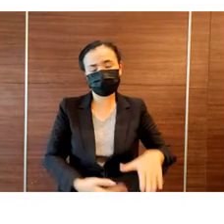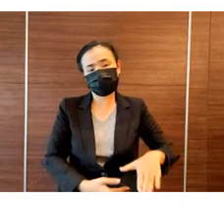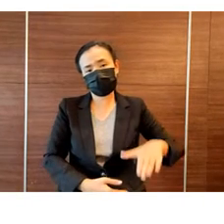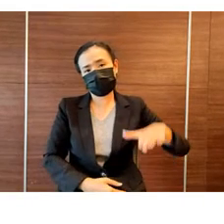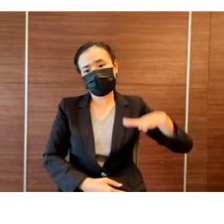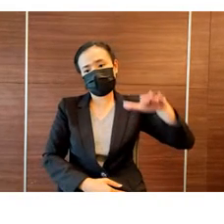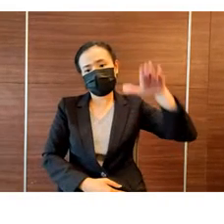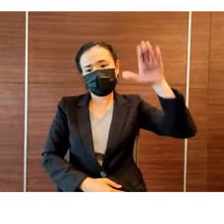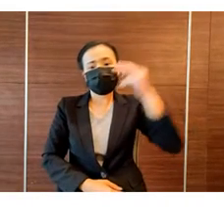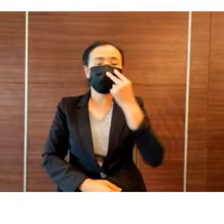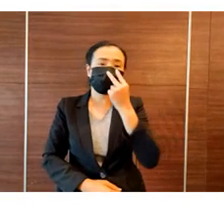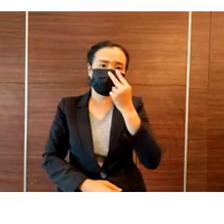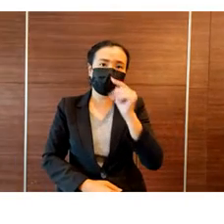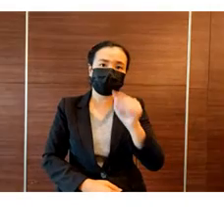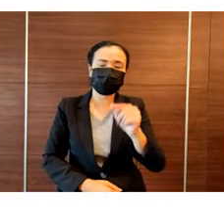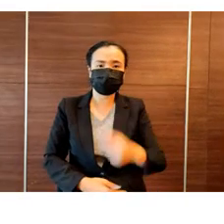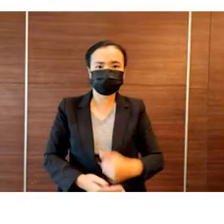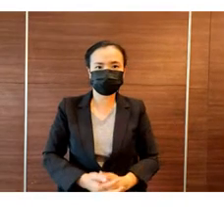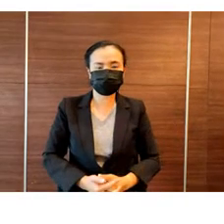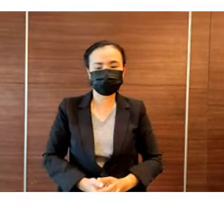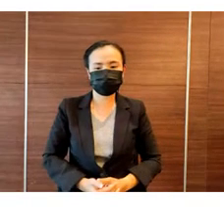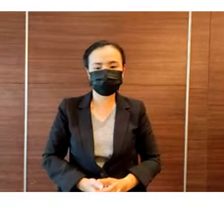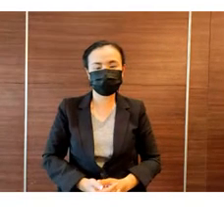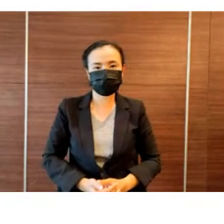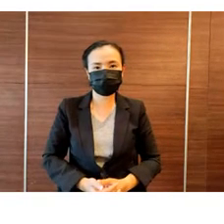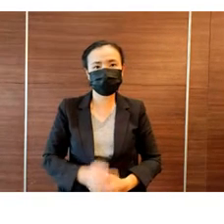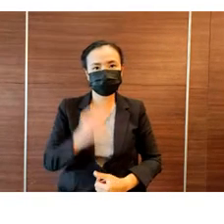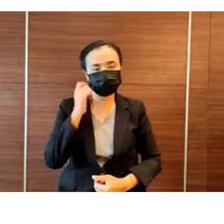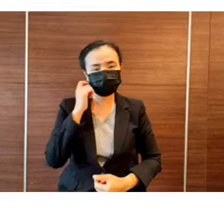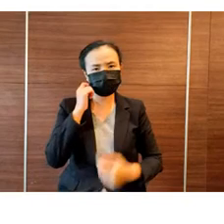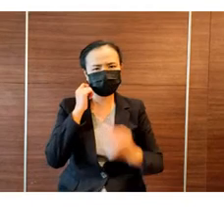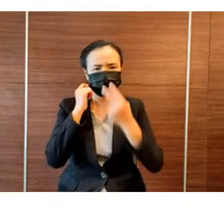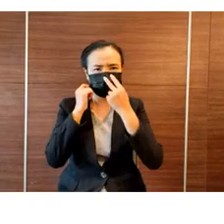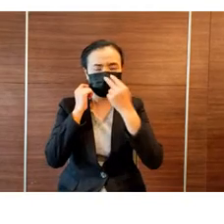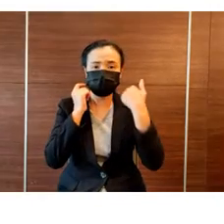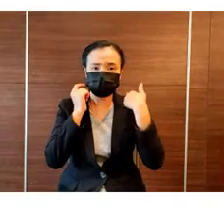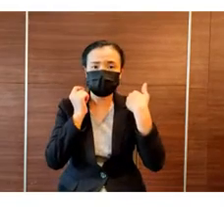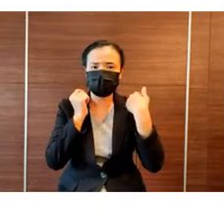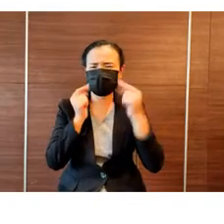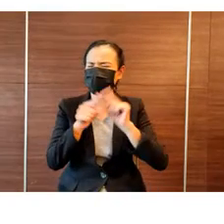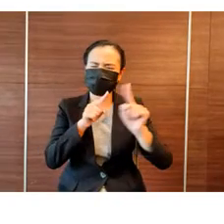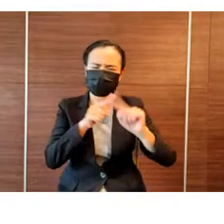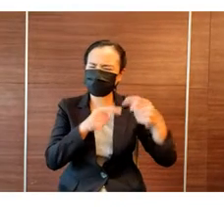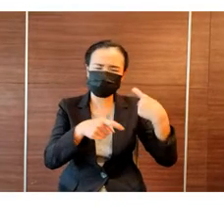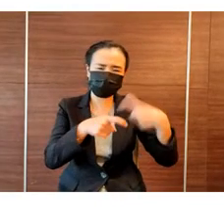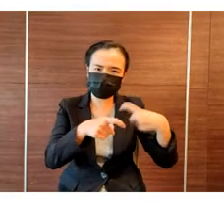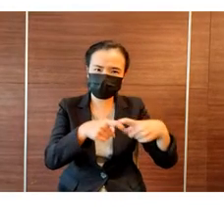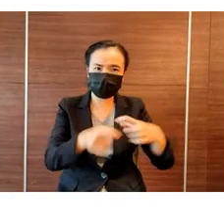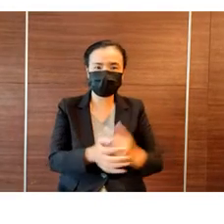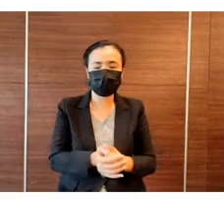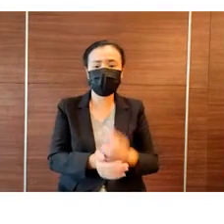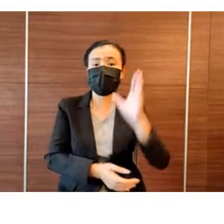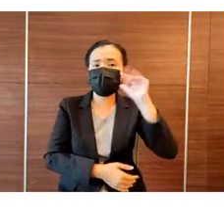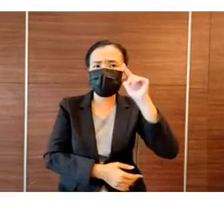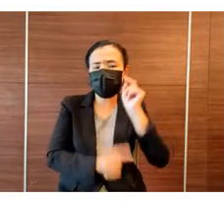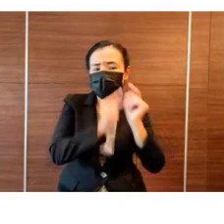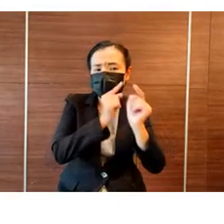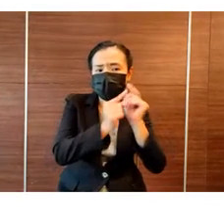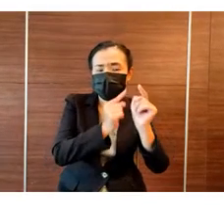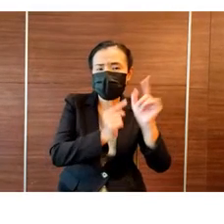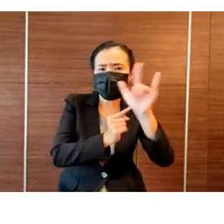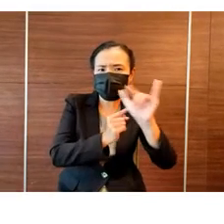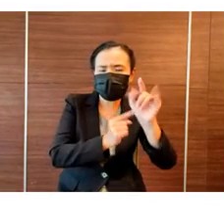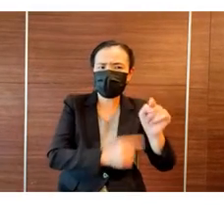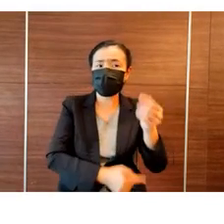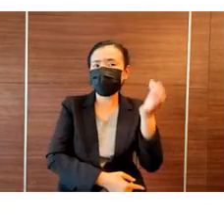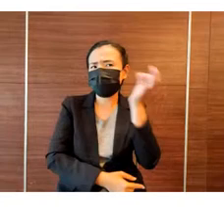มามันก็ได้เห็นแล้วจริงๆมันมีหลายๆอย่างที่ซับซ้อนบางทีแบบพ่อแม่เราคุยกันถึงญาติคนนี้เราก็